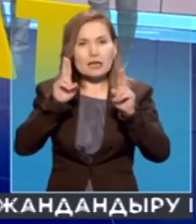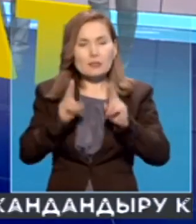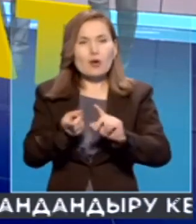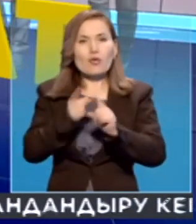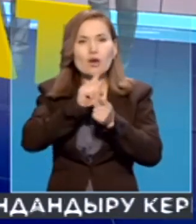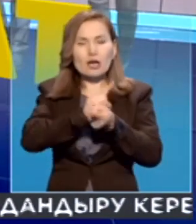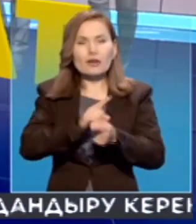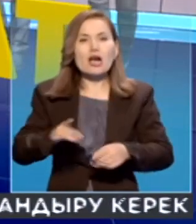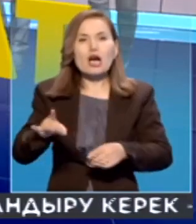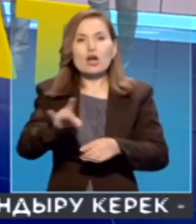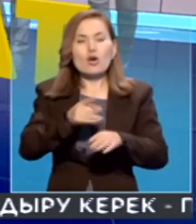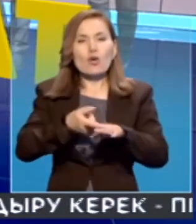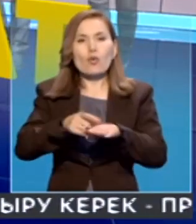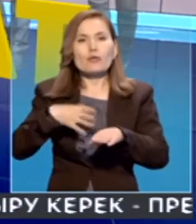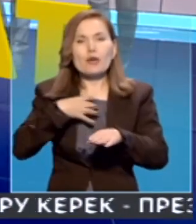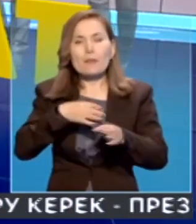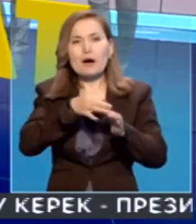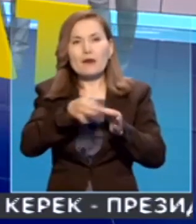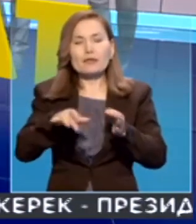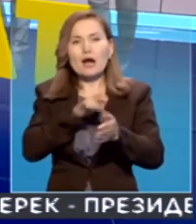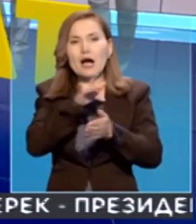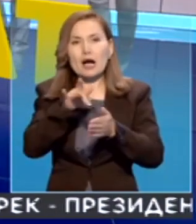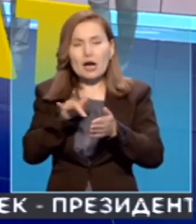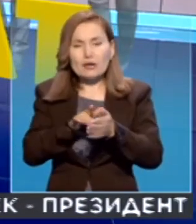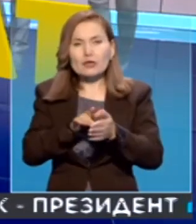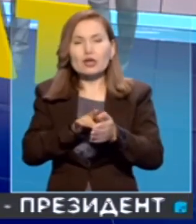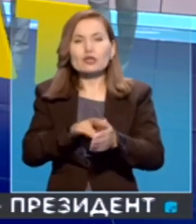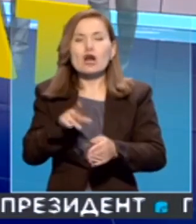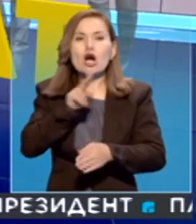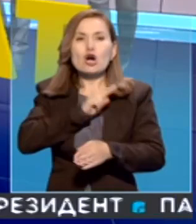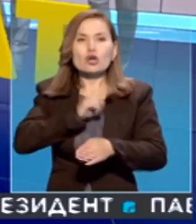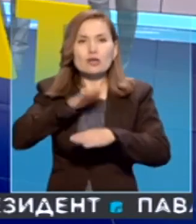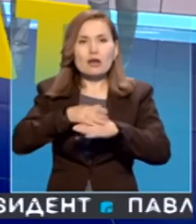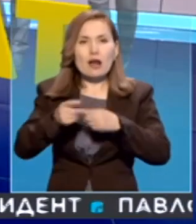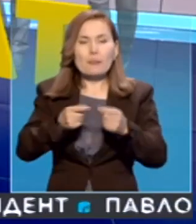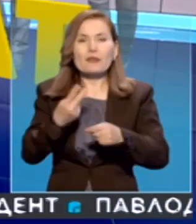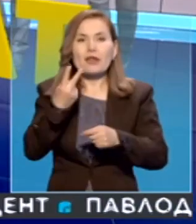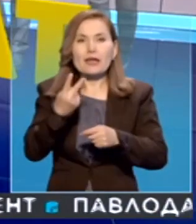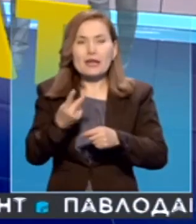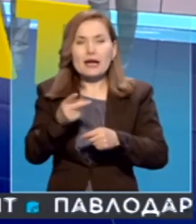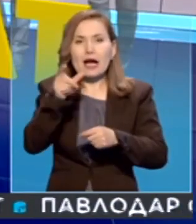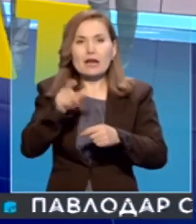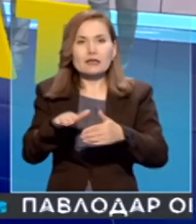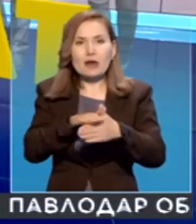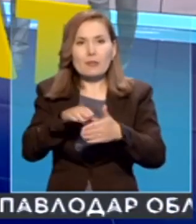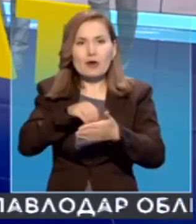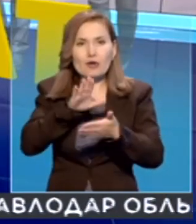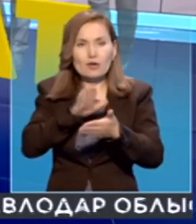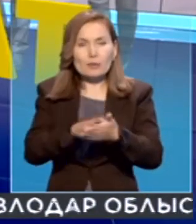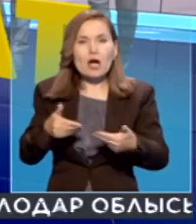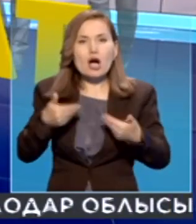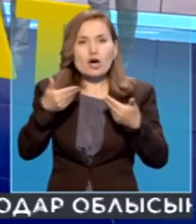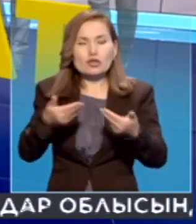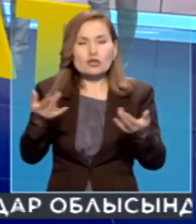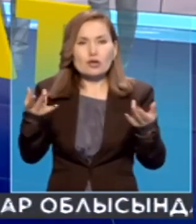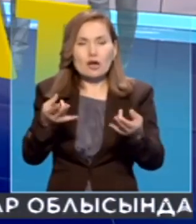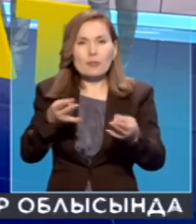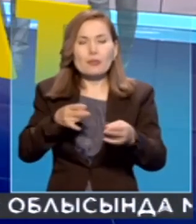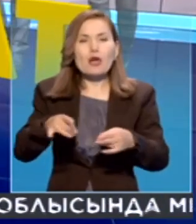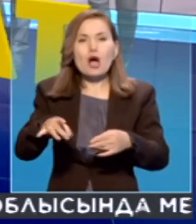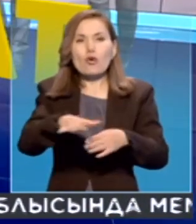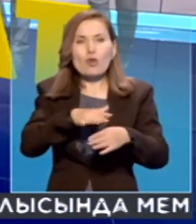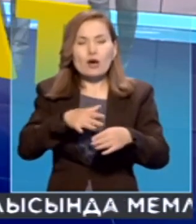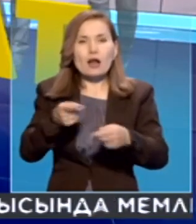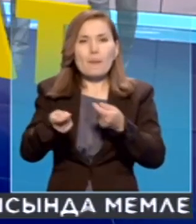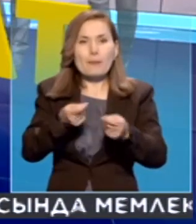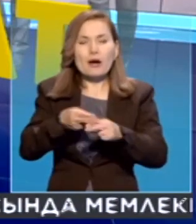және республикалық маңызы бар қала әкімдері лауазымына кем дегенде екі үміткерді баламалы негізде ұсынуы міндет. Яғни өңір басшылары